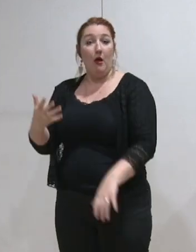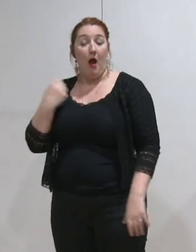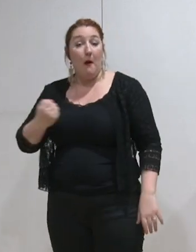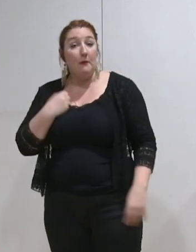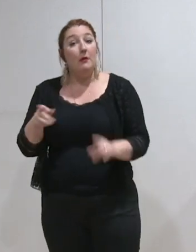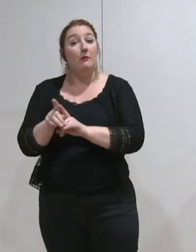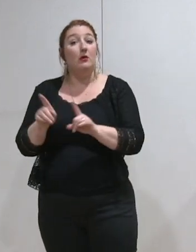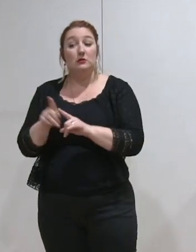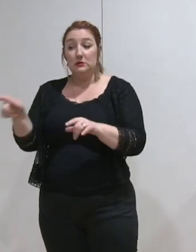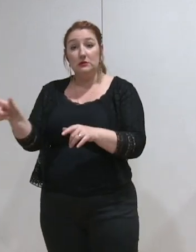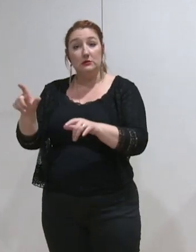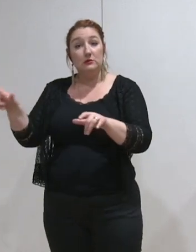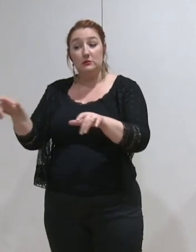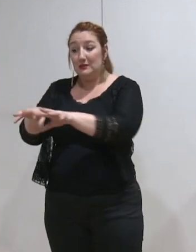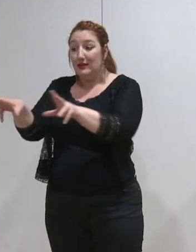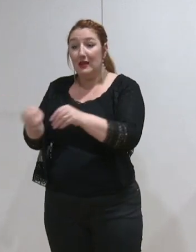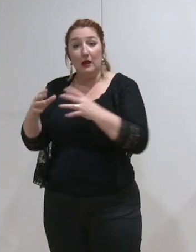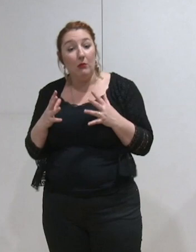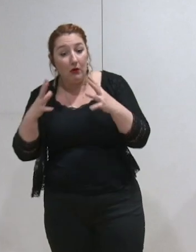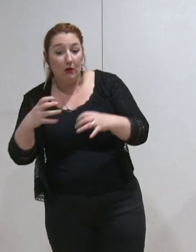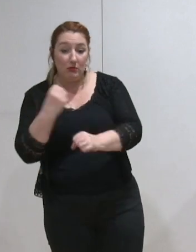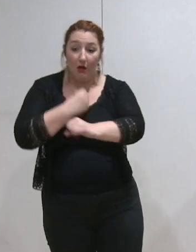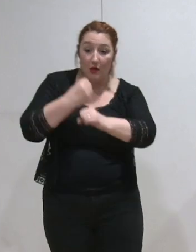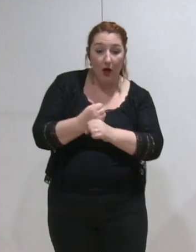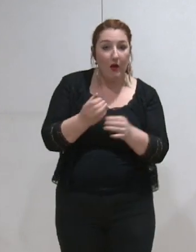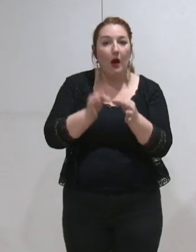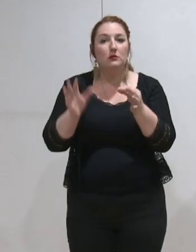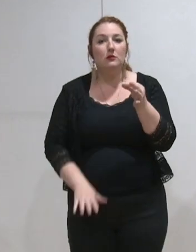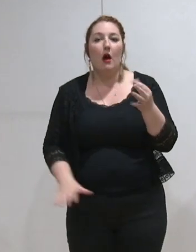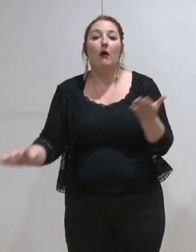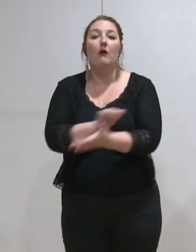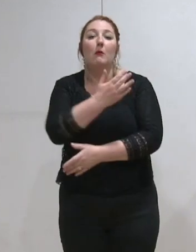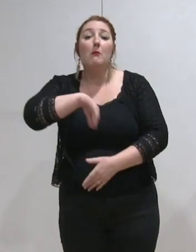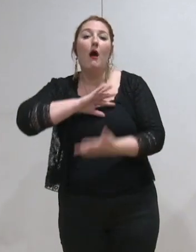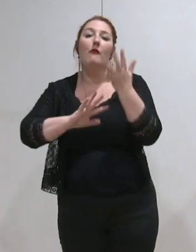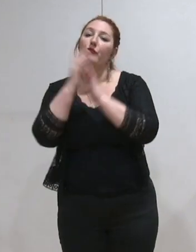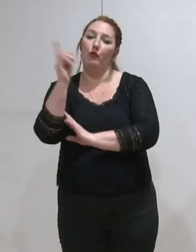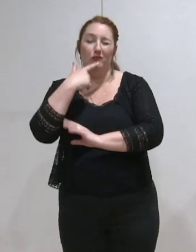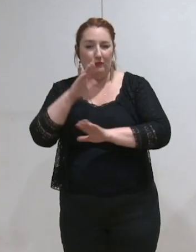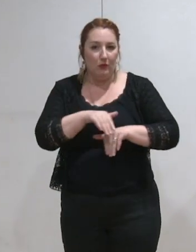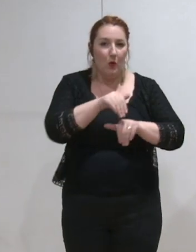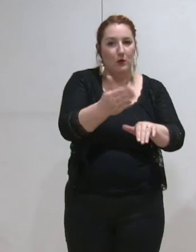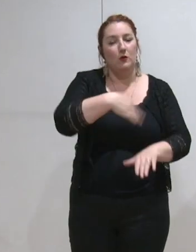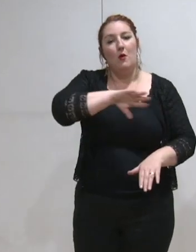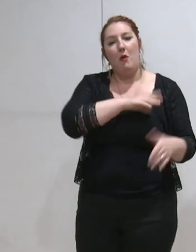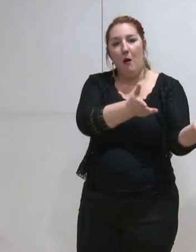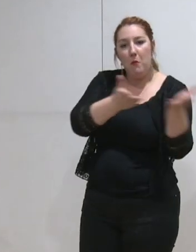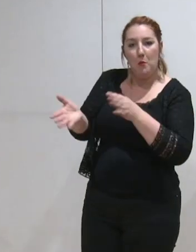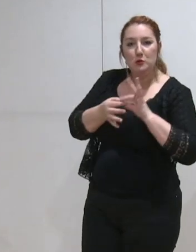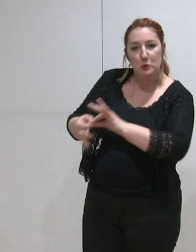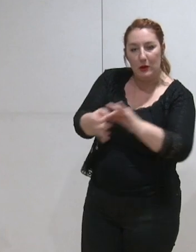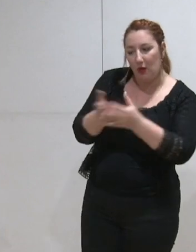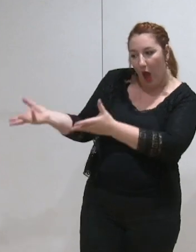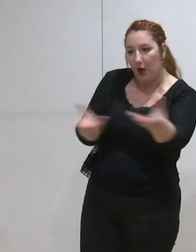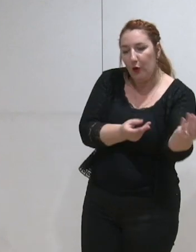l'investissement personnel des équipe dans ce lieu les besoins ont été identifiés ils ont été communiqués aux différentes